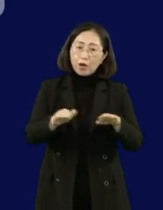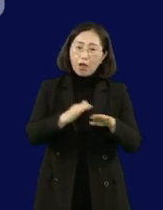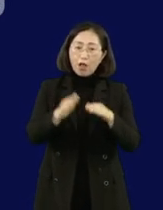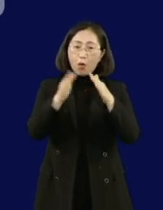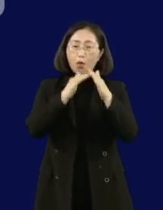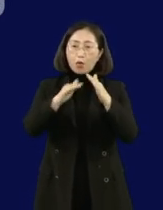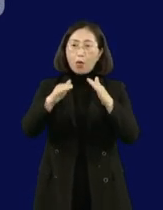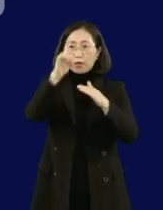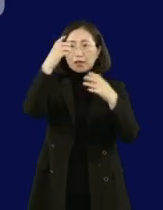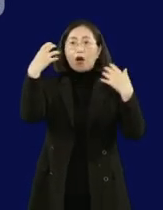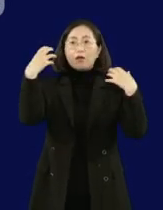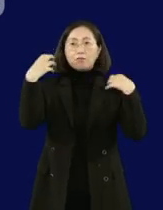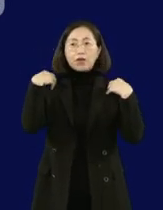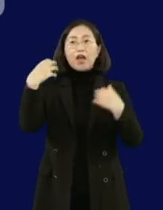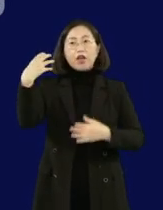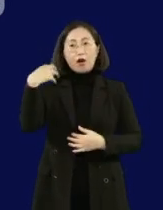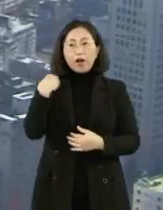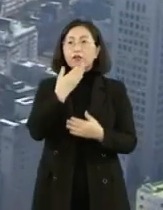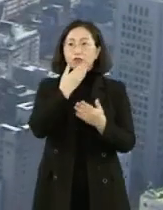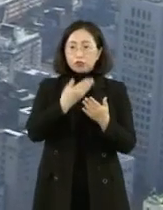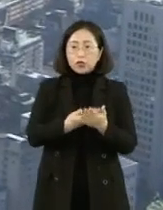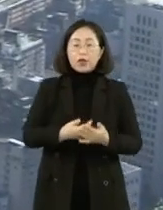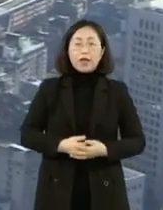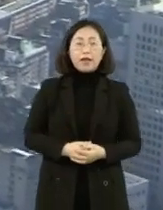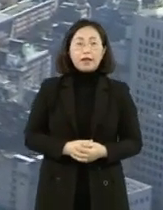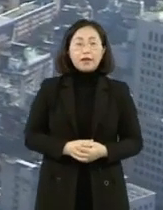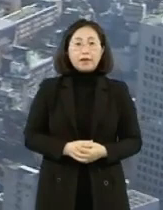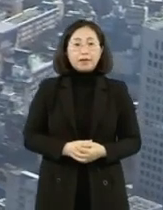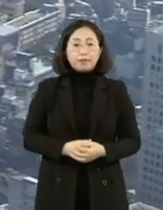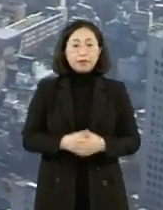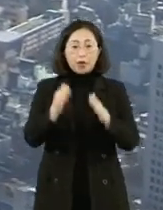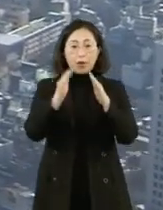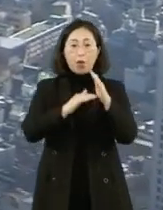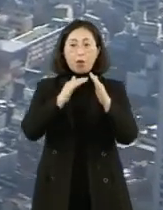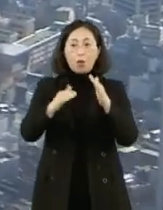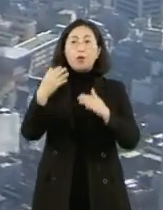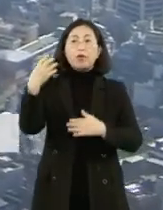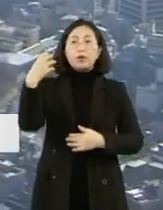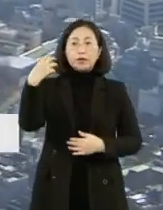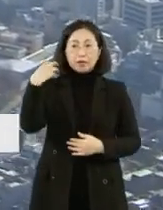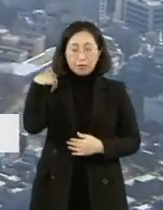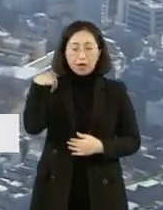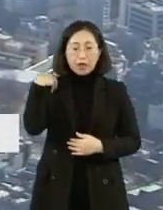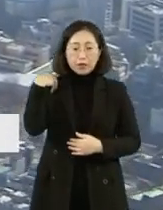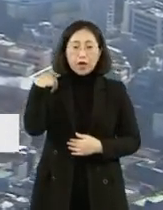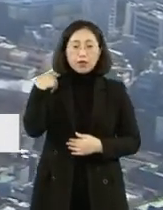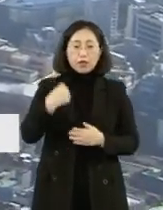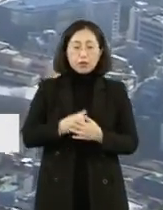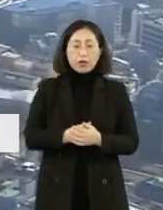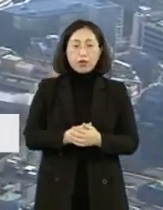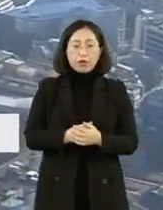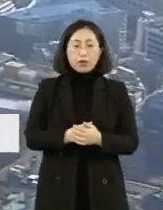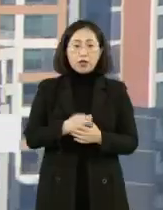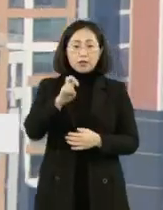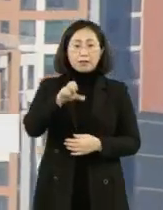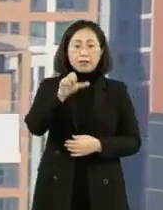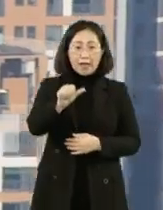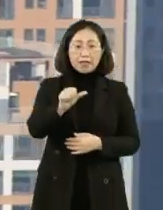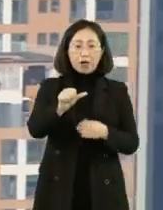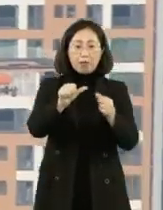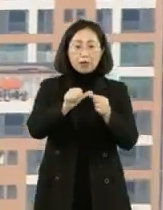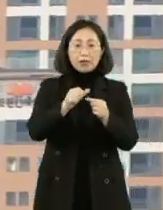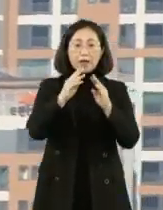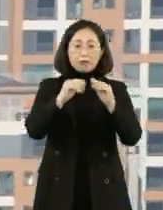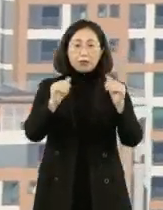정책 성공의 관건이 될 것으로 여겨집니다. 공공주도의 공급 확대를 골자로 한 현 정부